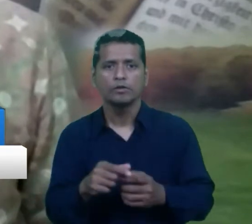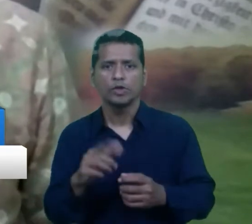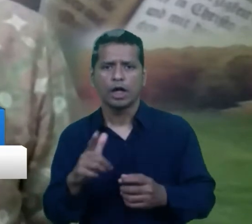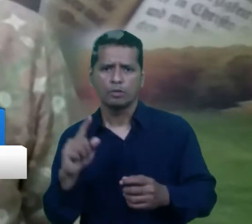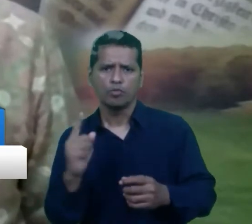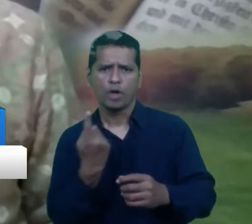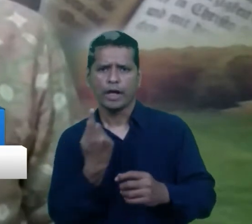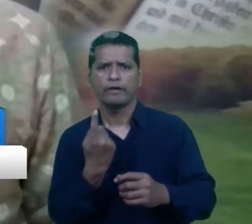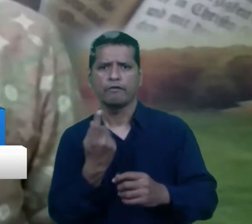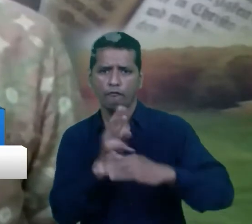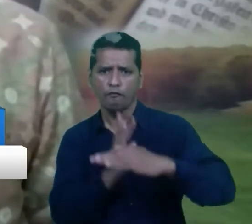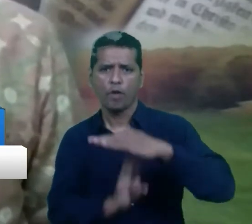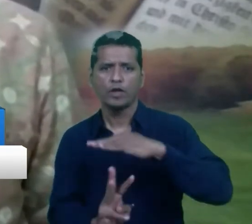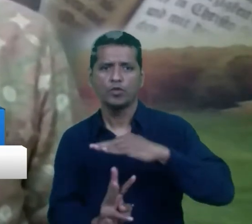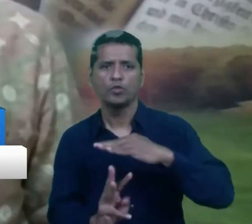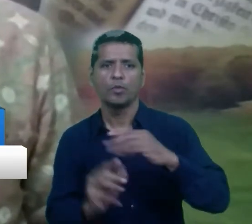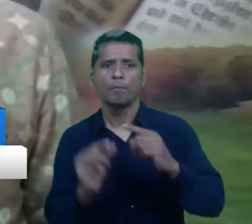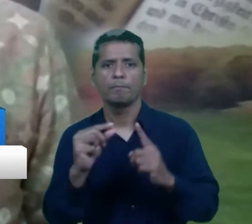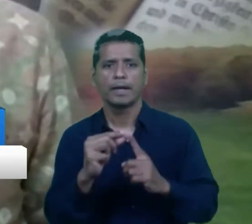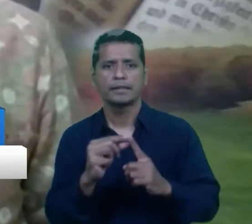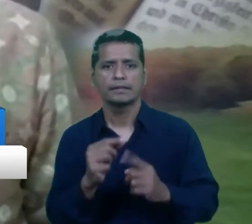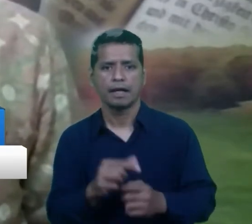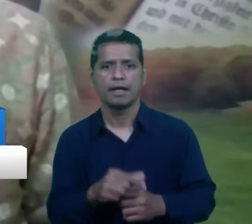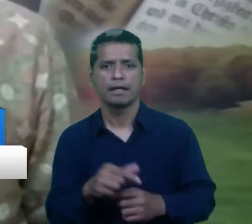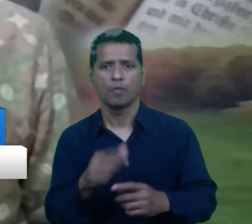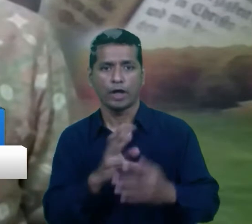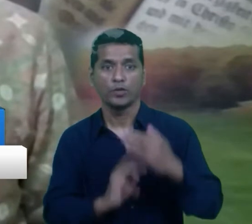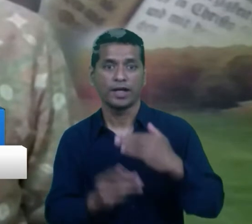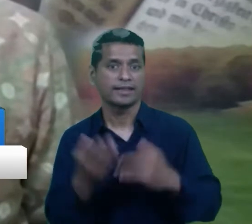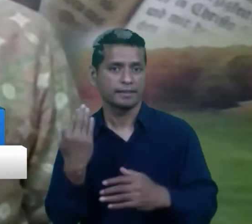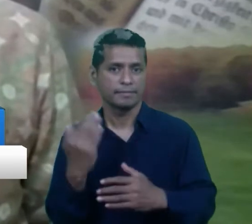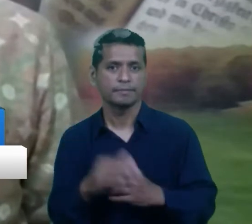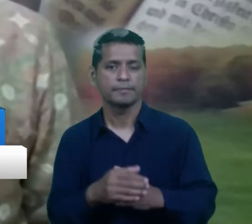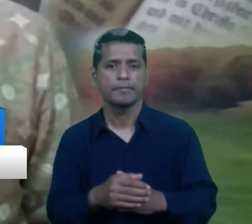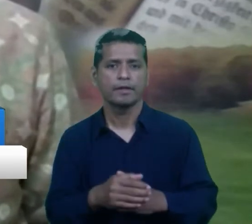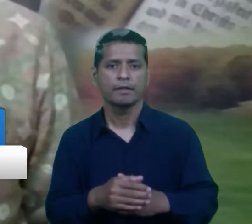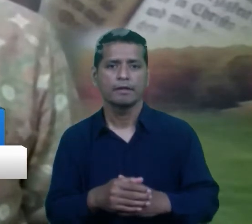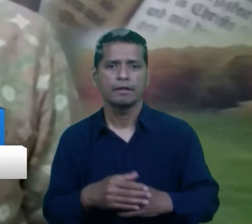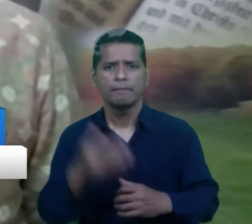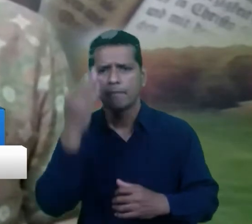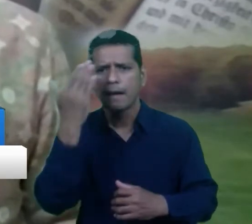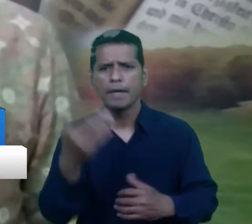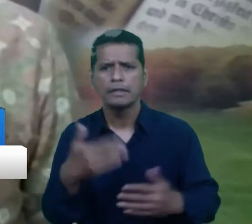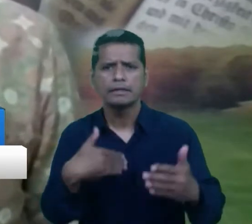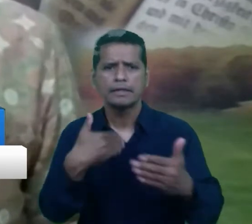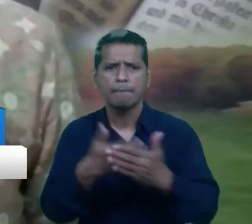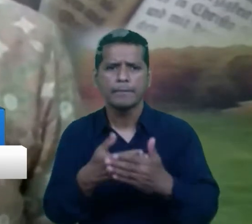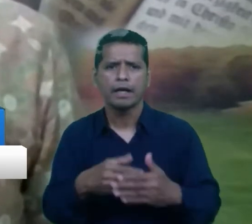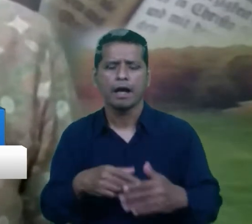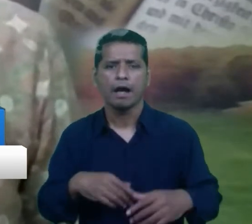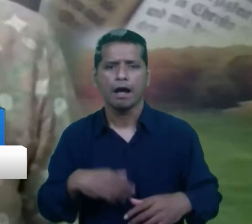tersembelih. Dia menang. Wahyu 3 ayat 21 mengatakan, aku menang dan aku duduk di atas